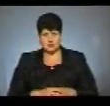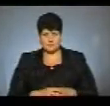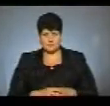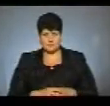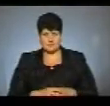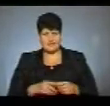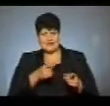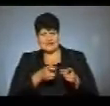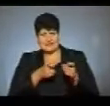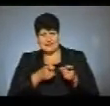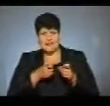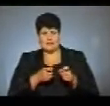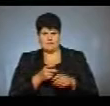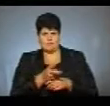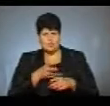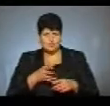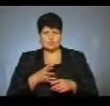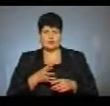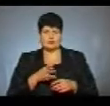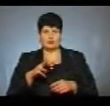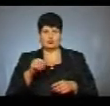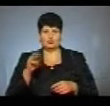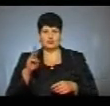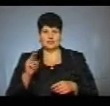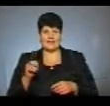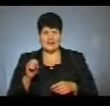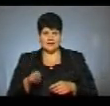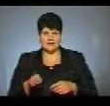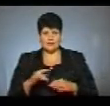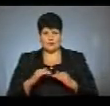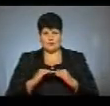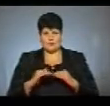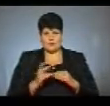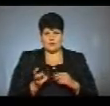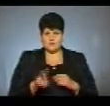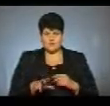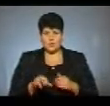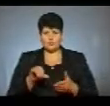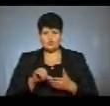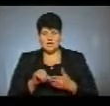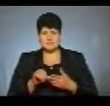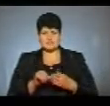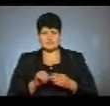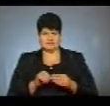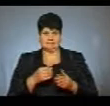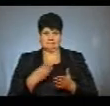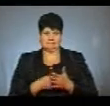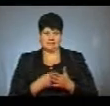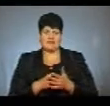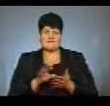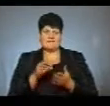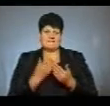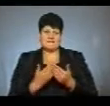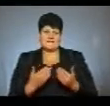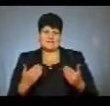Стріляв з пушки, мушкета і потім виходив на поле битви. Учасник реконструкції бою Богдан Цимбалюк іде у наступі